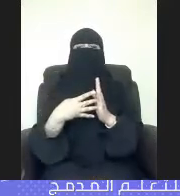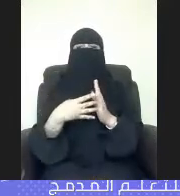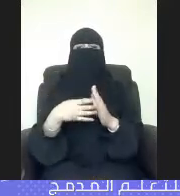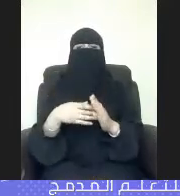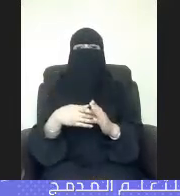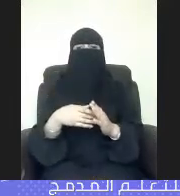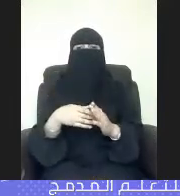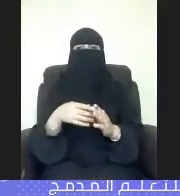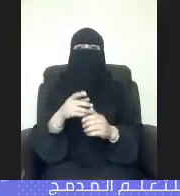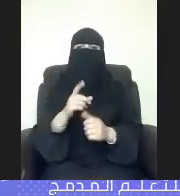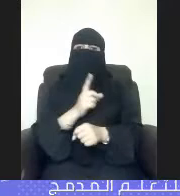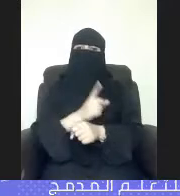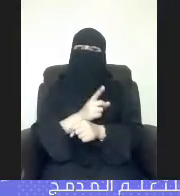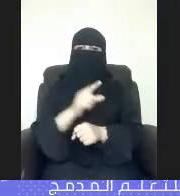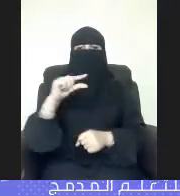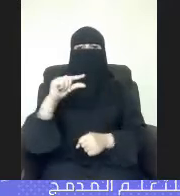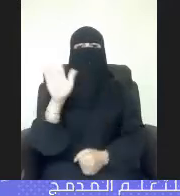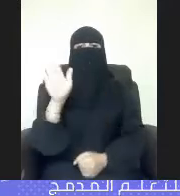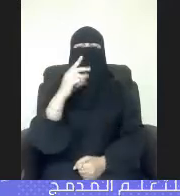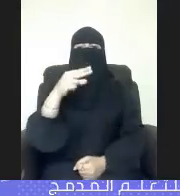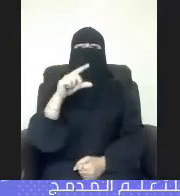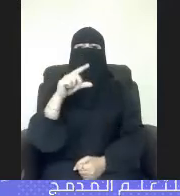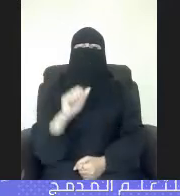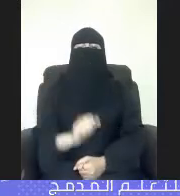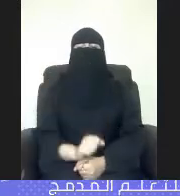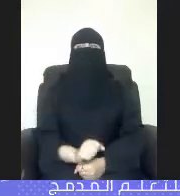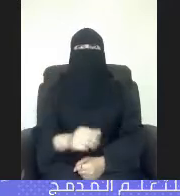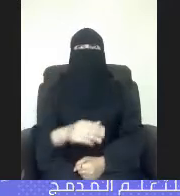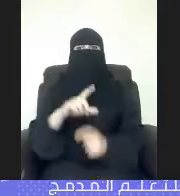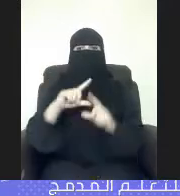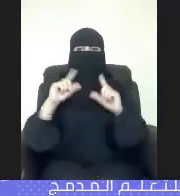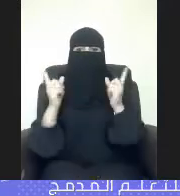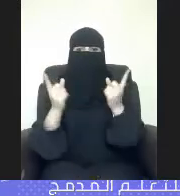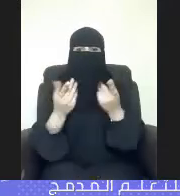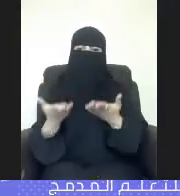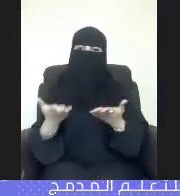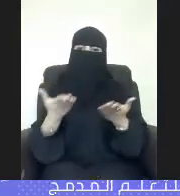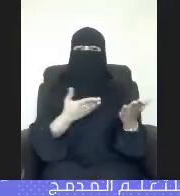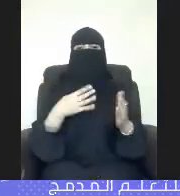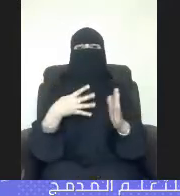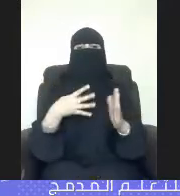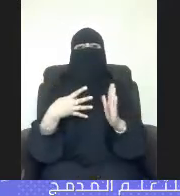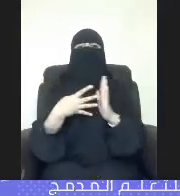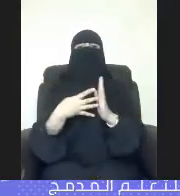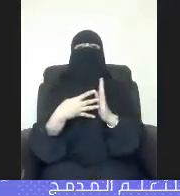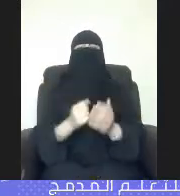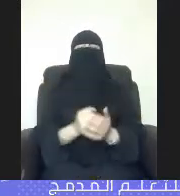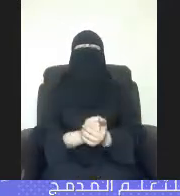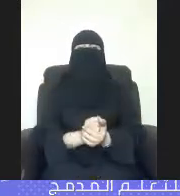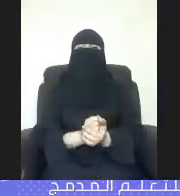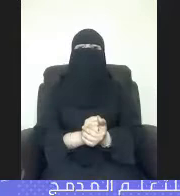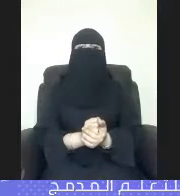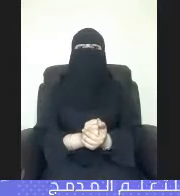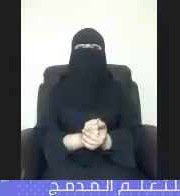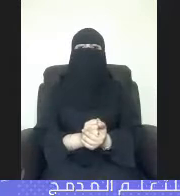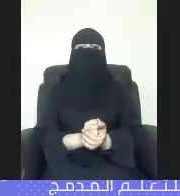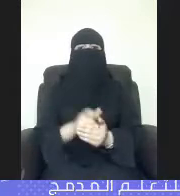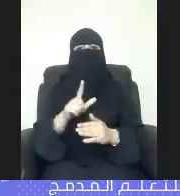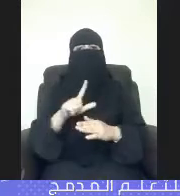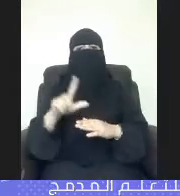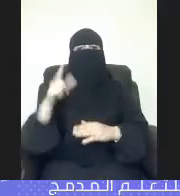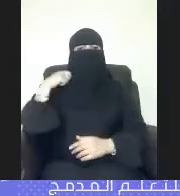بن محمد بن دعجم، أصحاب السعادة وكلاء الجامعة وعمداء وعميدات